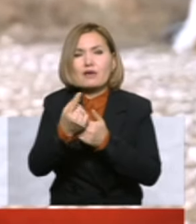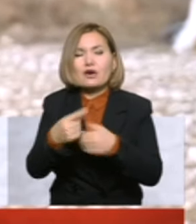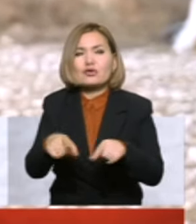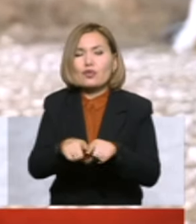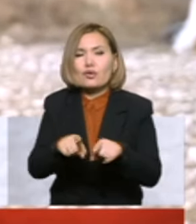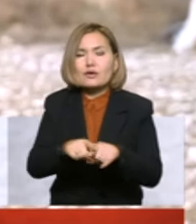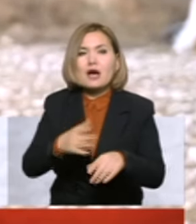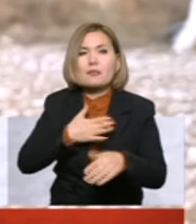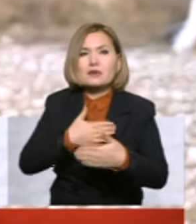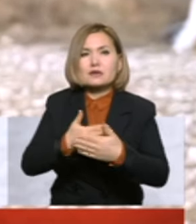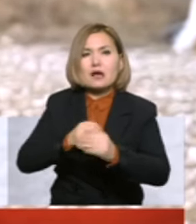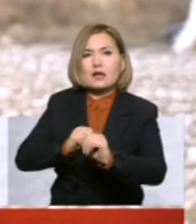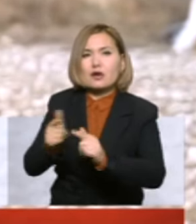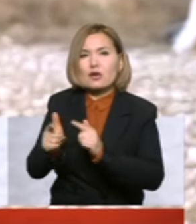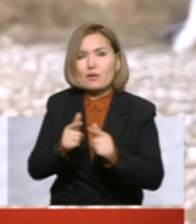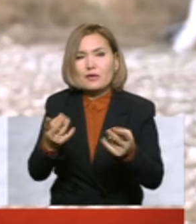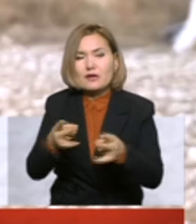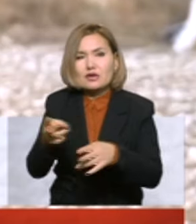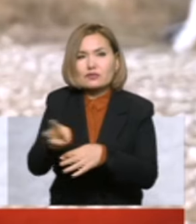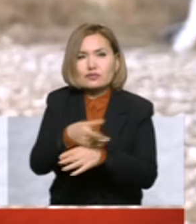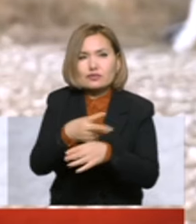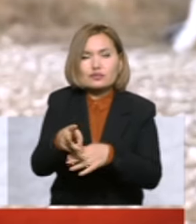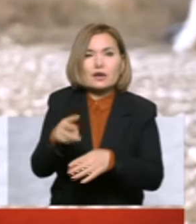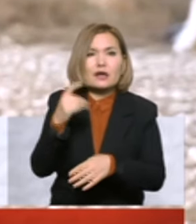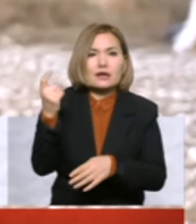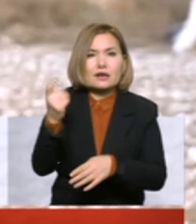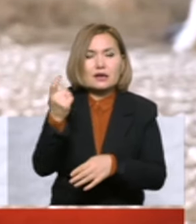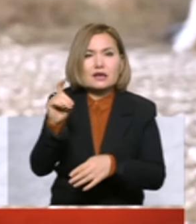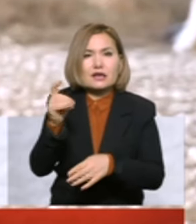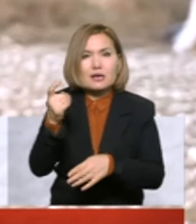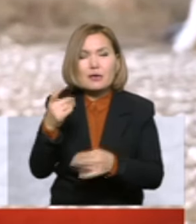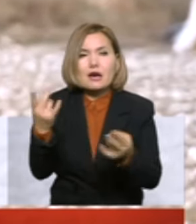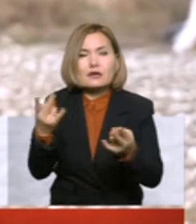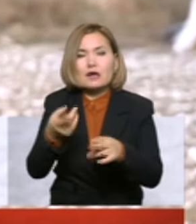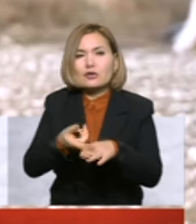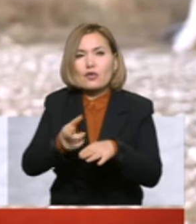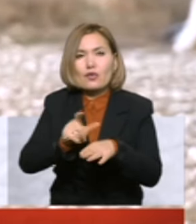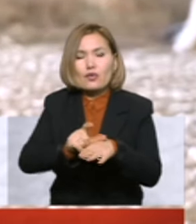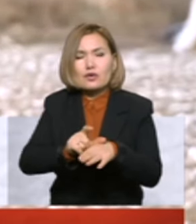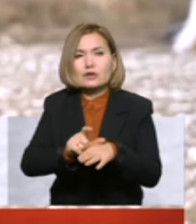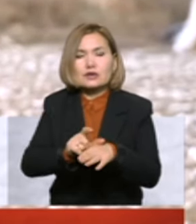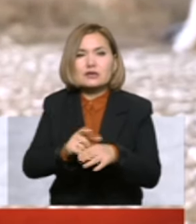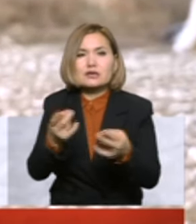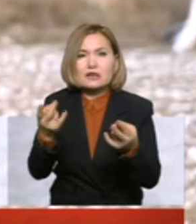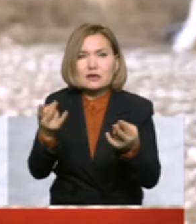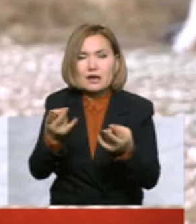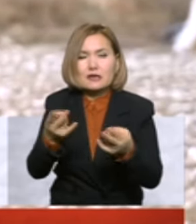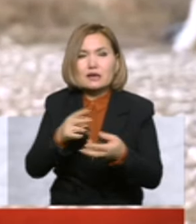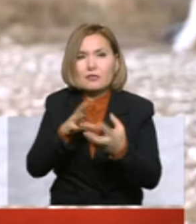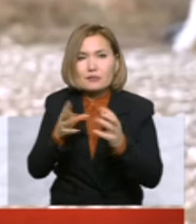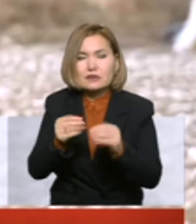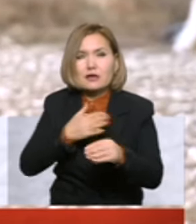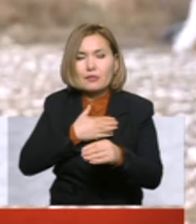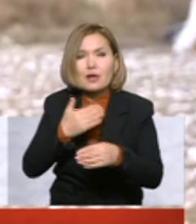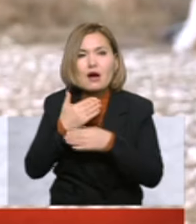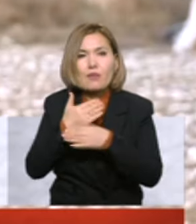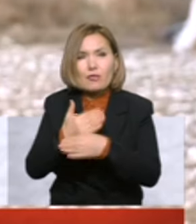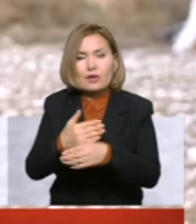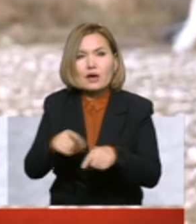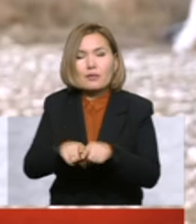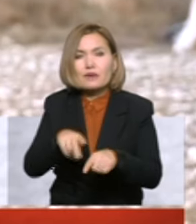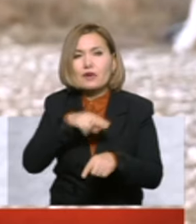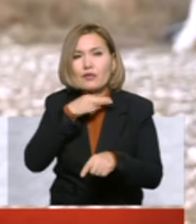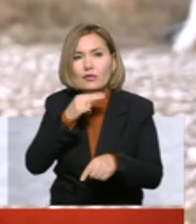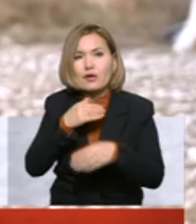бағыттарын жақсылап жұмыс істесек, бұның зияны шаруаларға, диқандарға қатты зиян тиеді. Осыған жақсылап көңіл